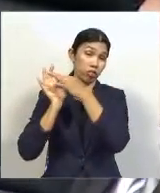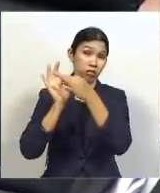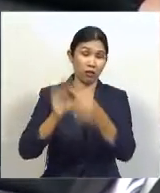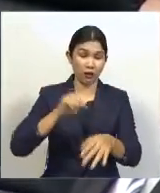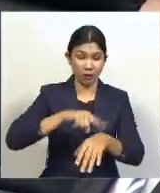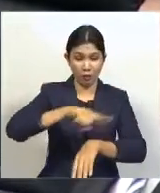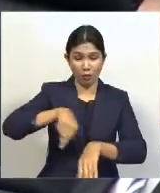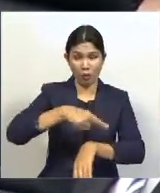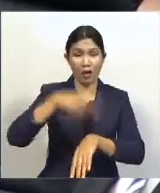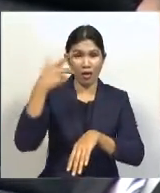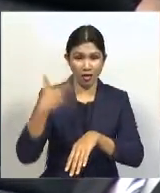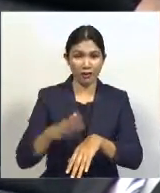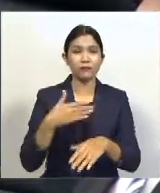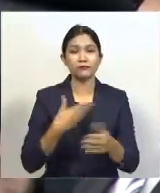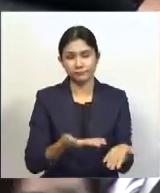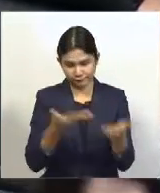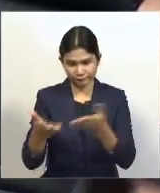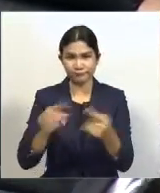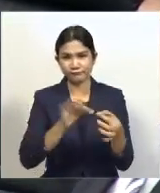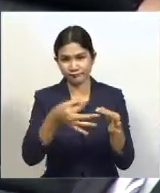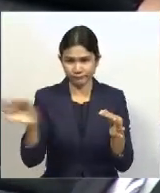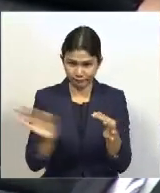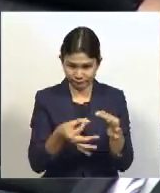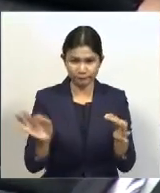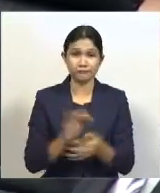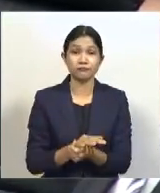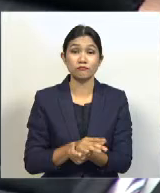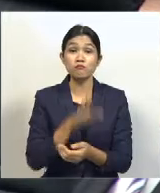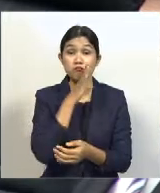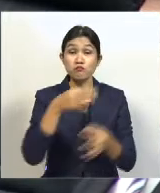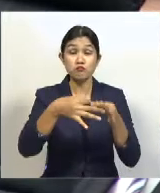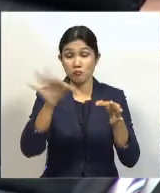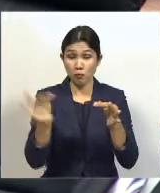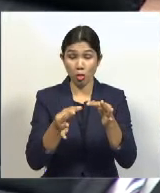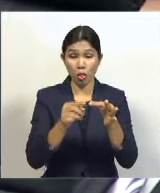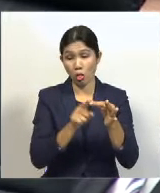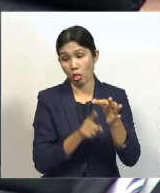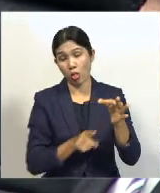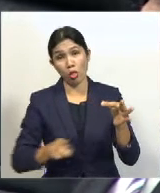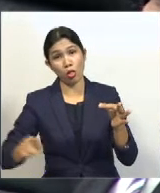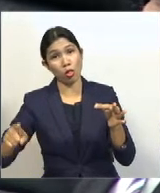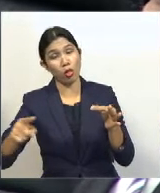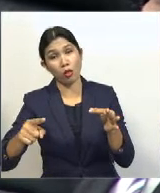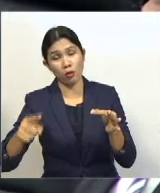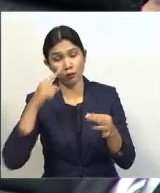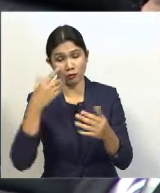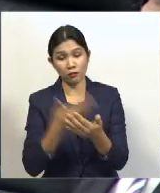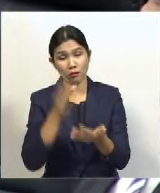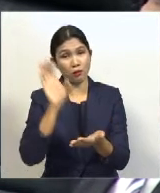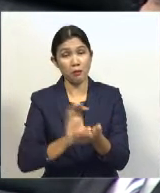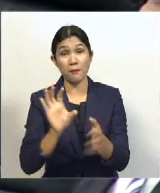ครับเชิญท่านเข้าเนื้อหาครับถ้าท่านไม่เข้าเนื้อหายังออกนอกเนื้อหาประเด็นงบประมา